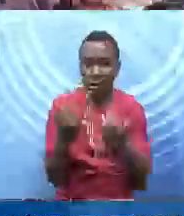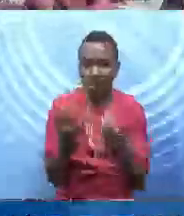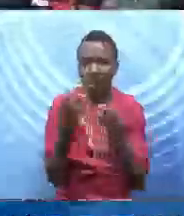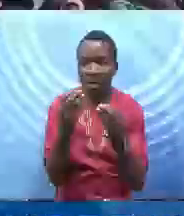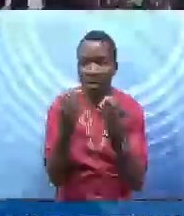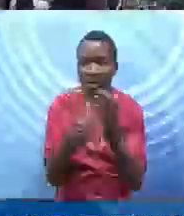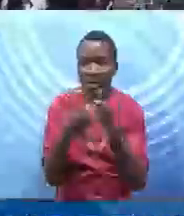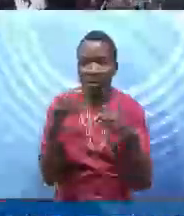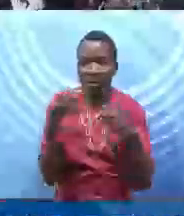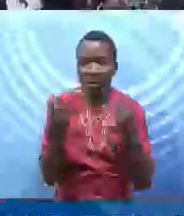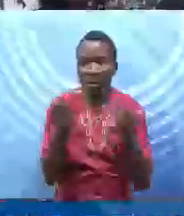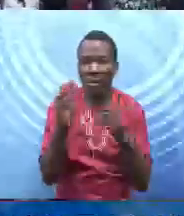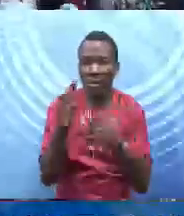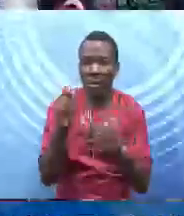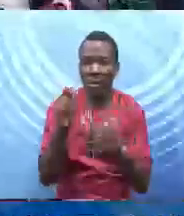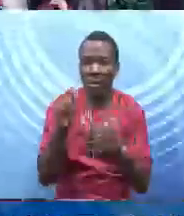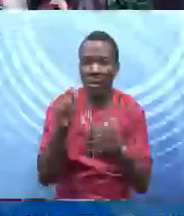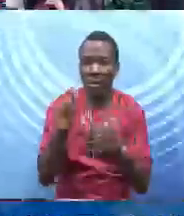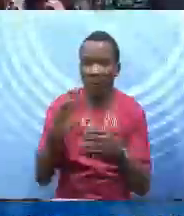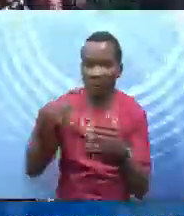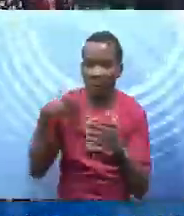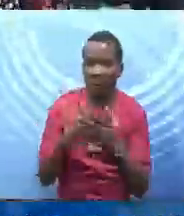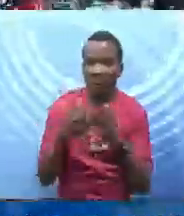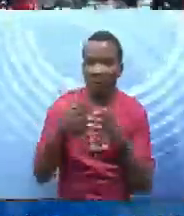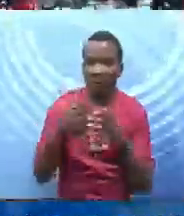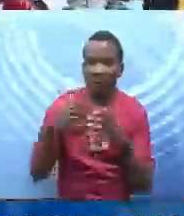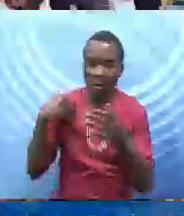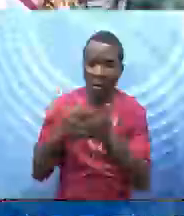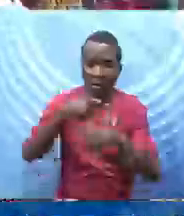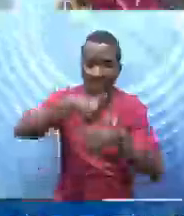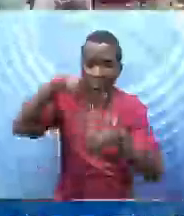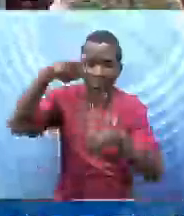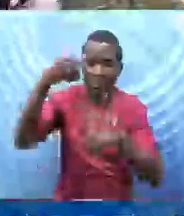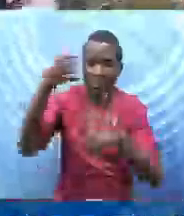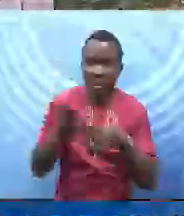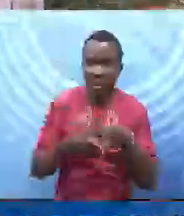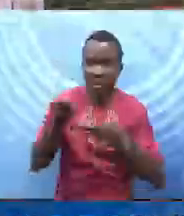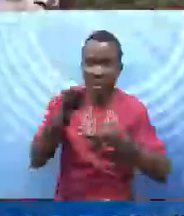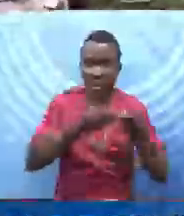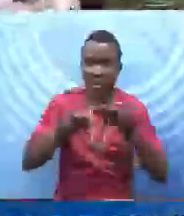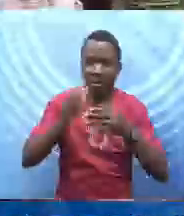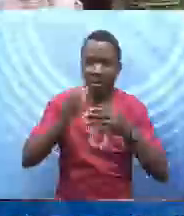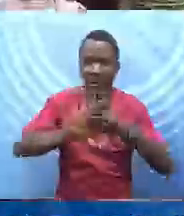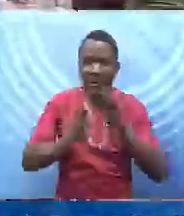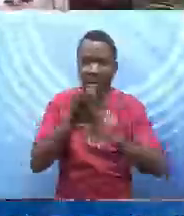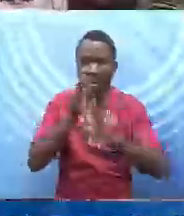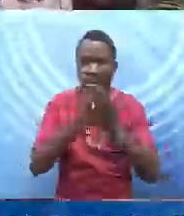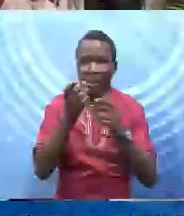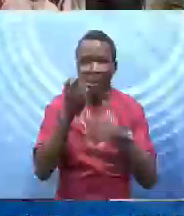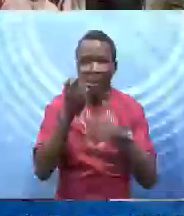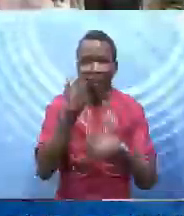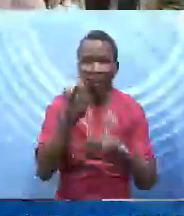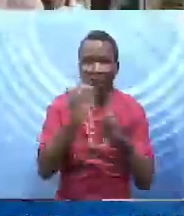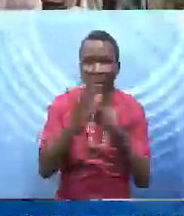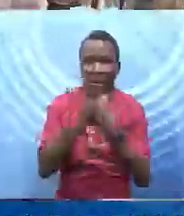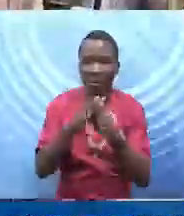Ubwo BTN TV twahageraga tukaba twasanze kugera ku isaha ya saa moya n'igice abenshi ibicuruzwa byabo bari bamaze kubimara, ndetse ukabona ko